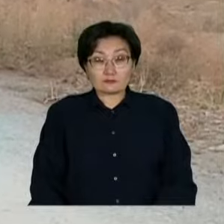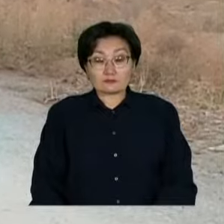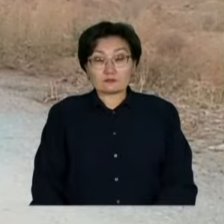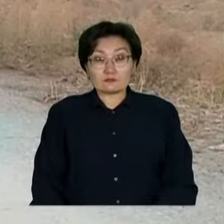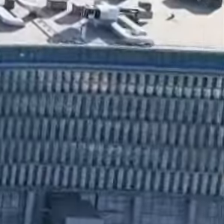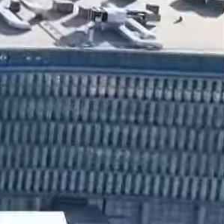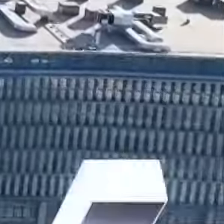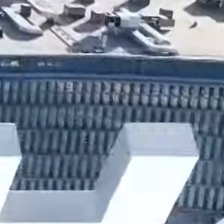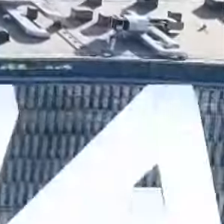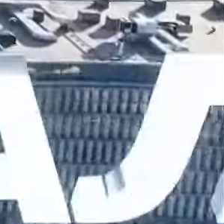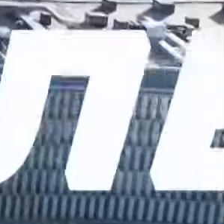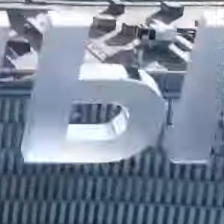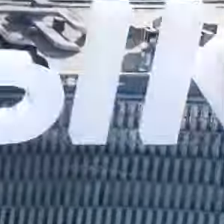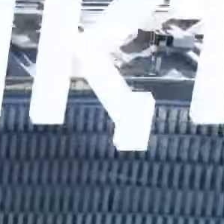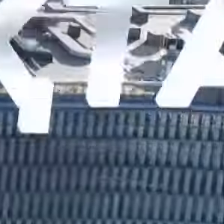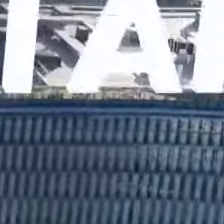облысы.